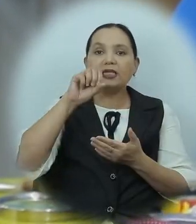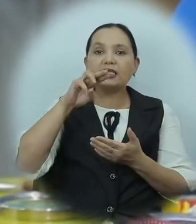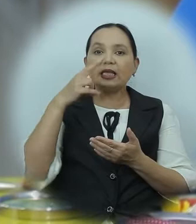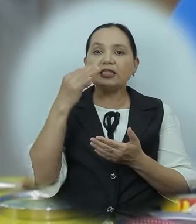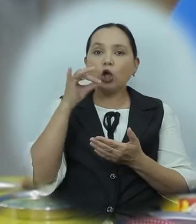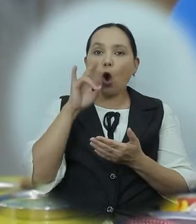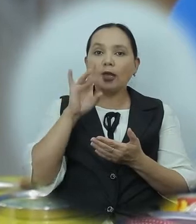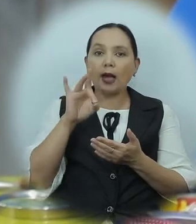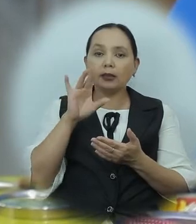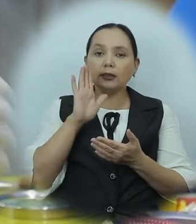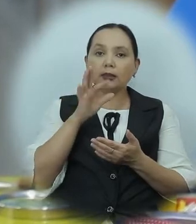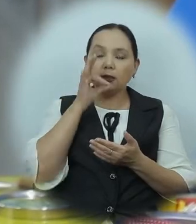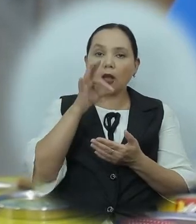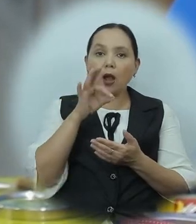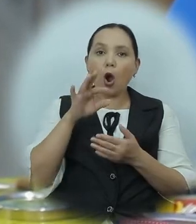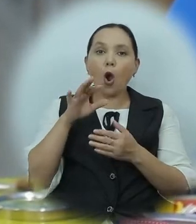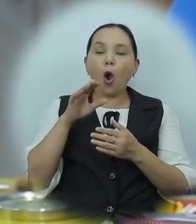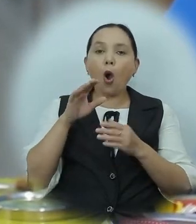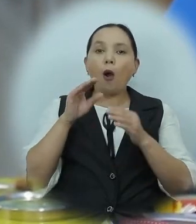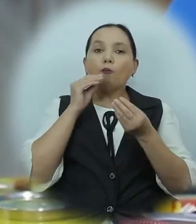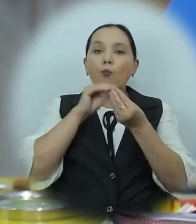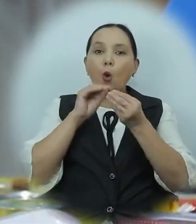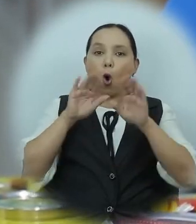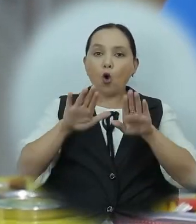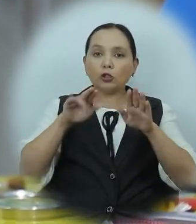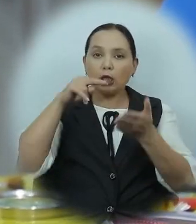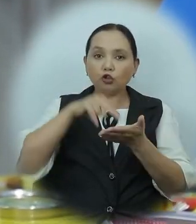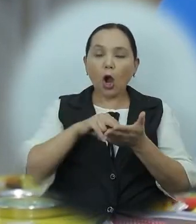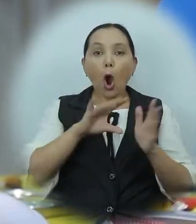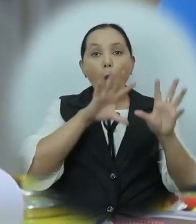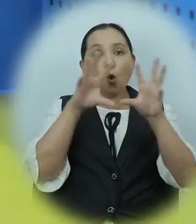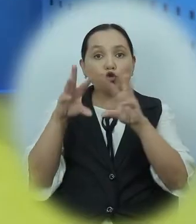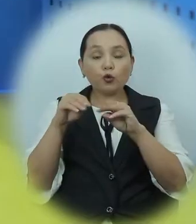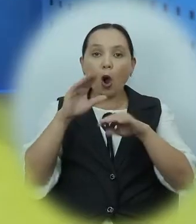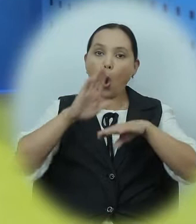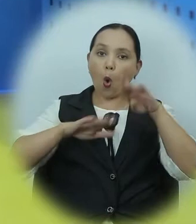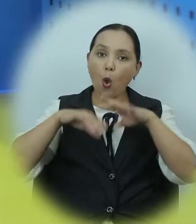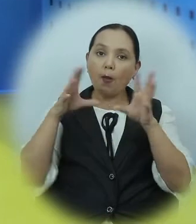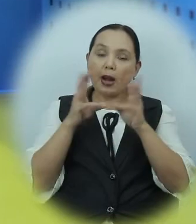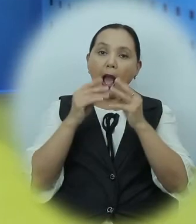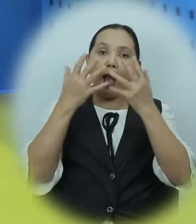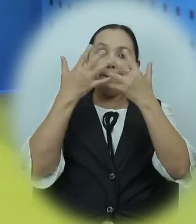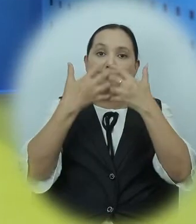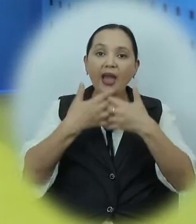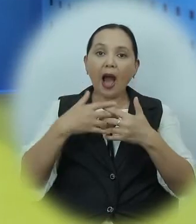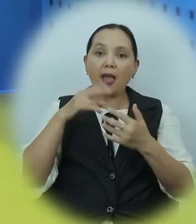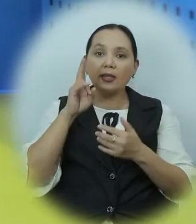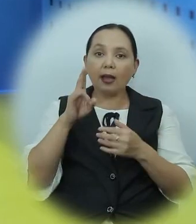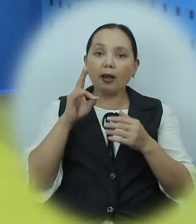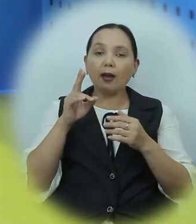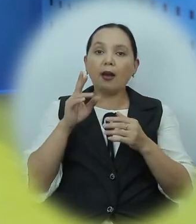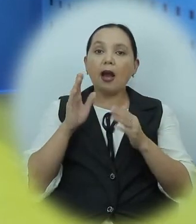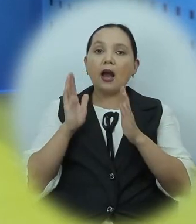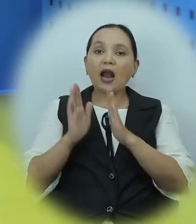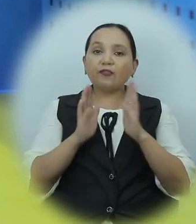deyiladi. Statsionar ya'ni qo'zg'almas hisoblanadi. Ko'chma degani qo'l bilan mexanik ravishda o'sha